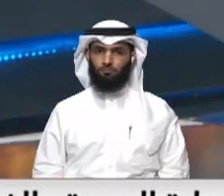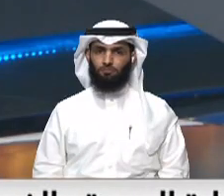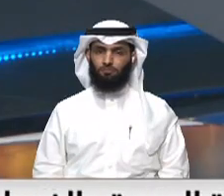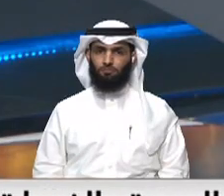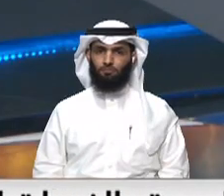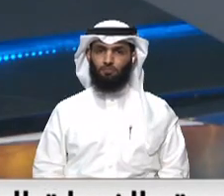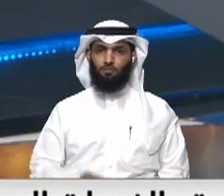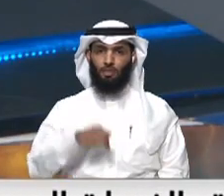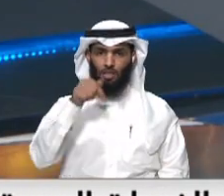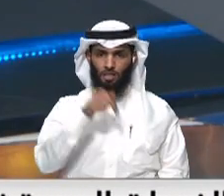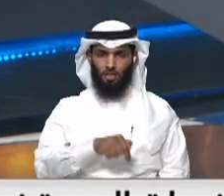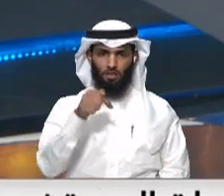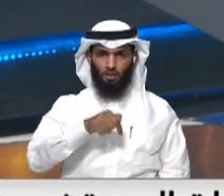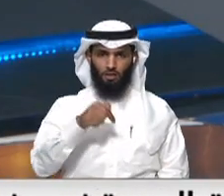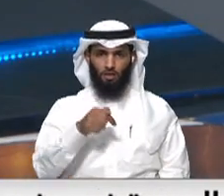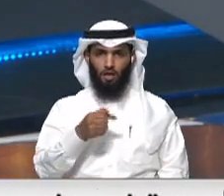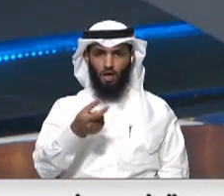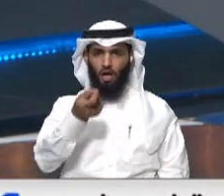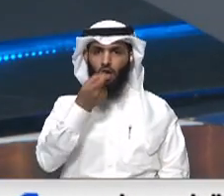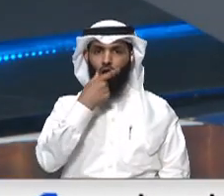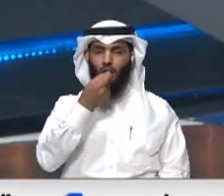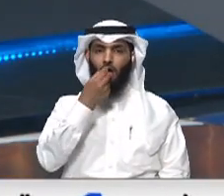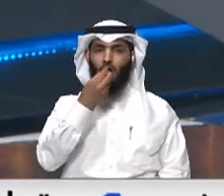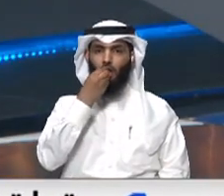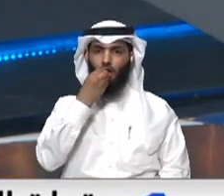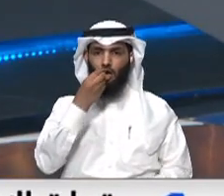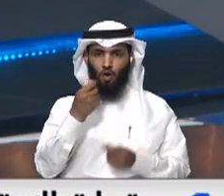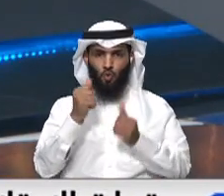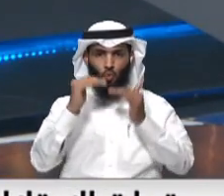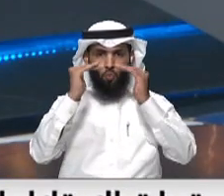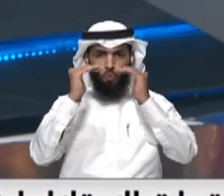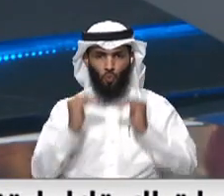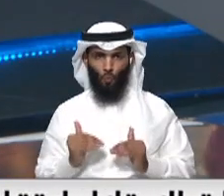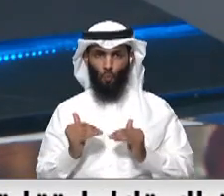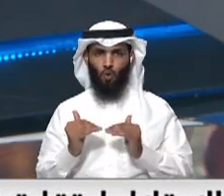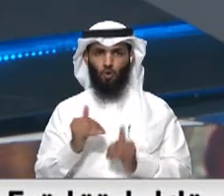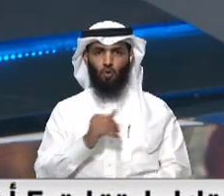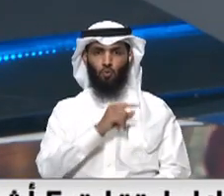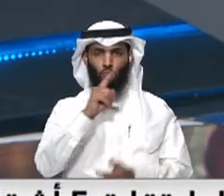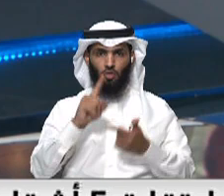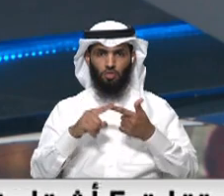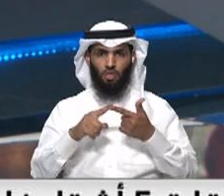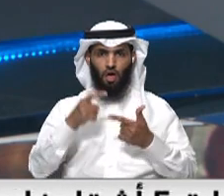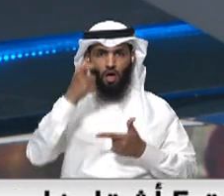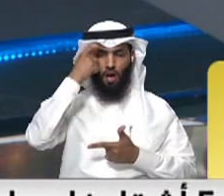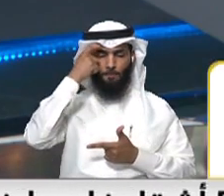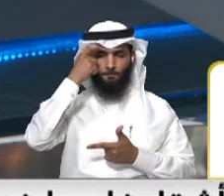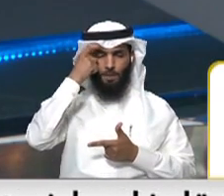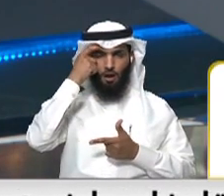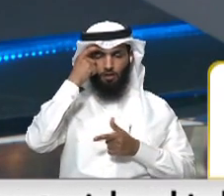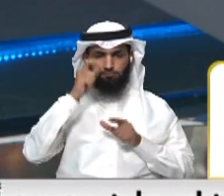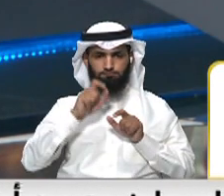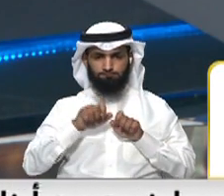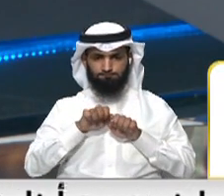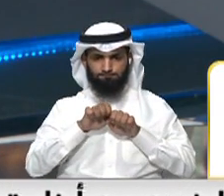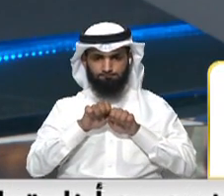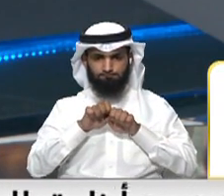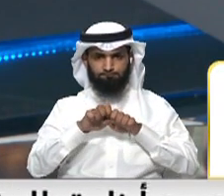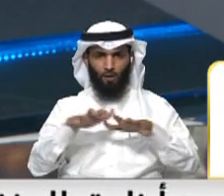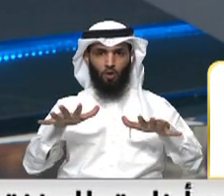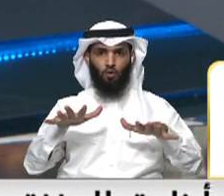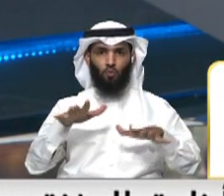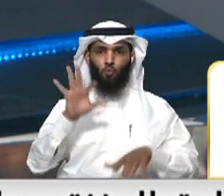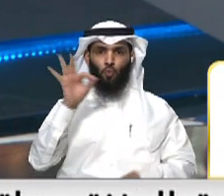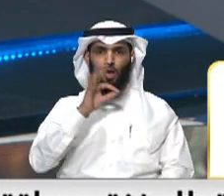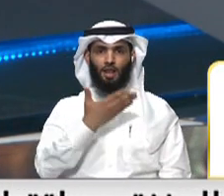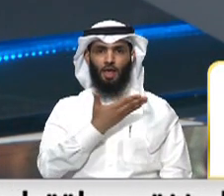يؤدي النقص الحاد في الادويه والمواد الغذائيه الى جانب انتشار الامراض المعديه في قطاع غزه الذي